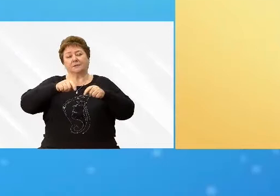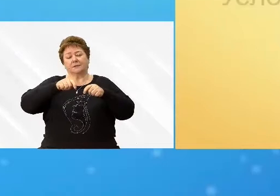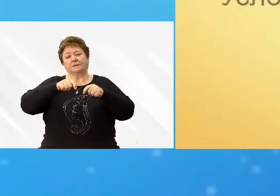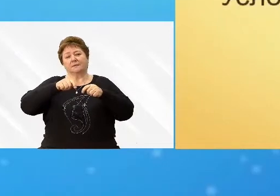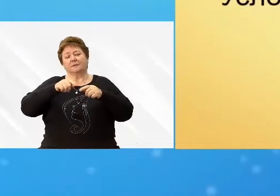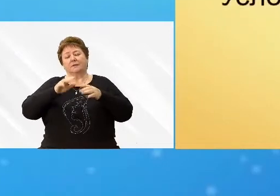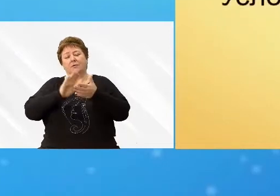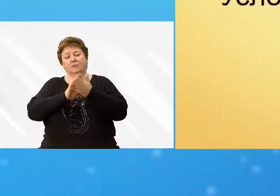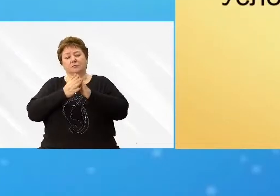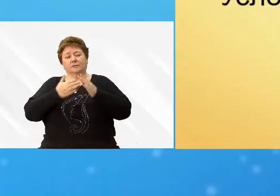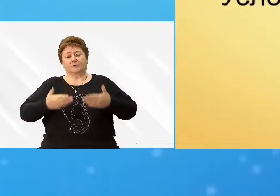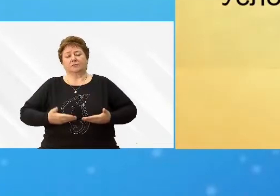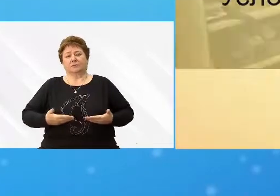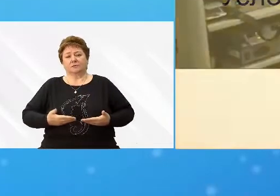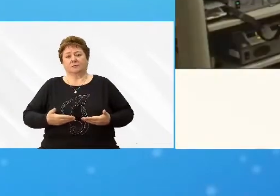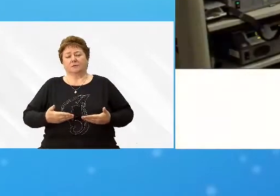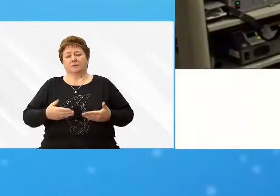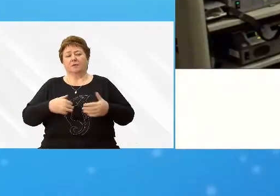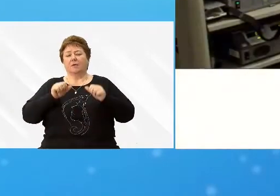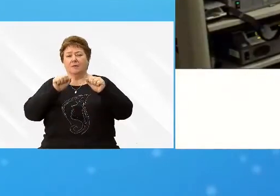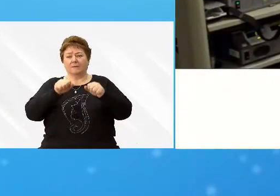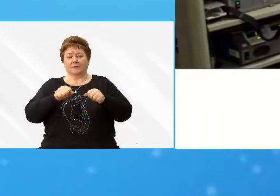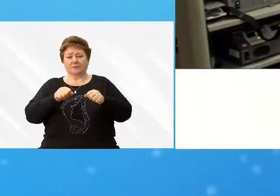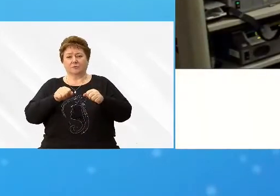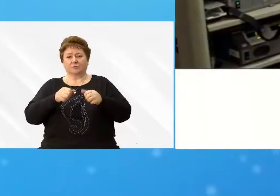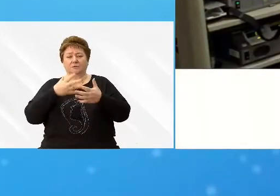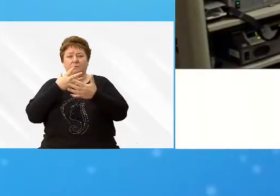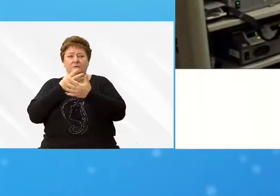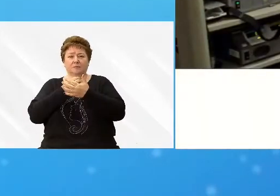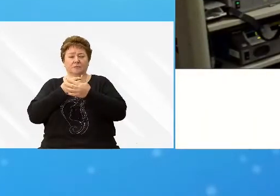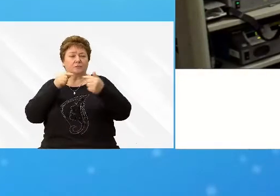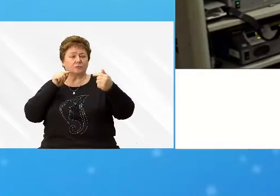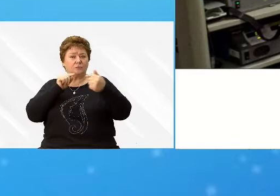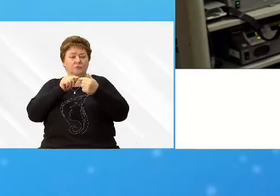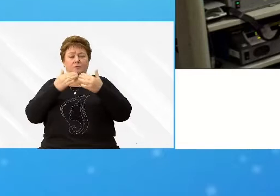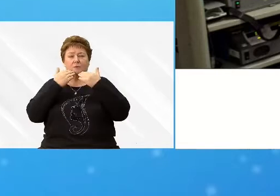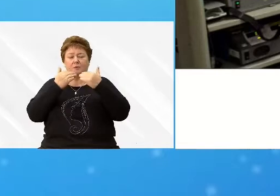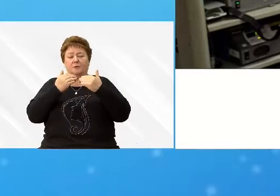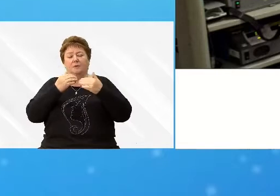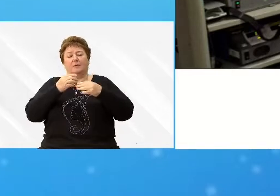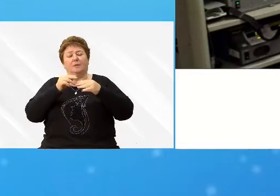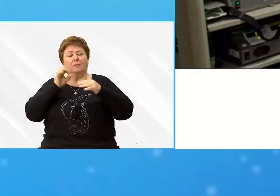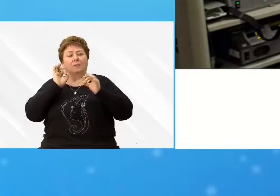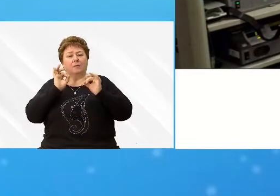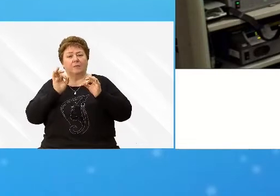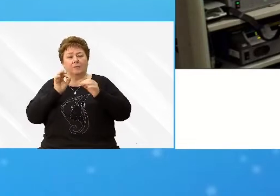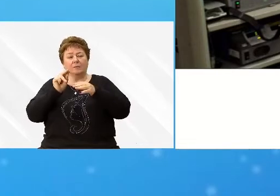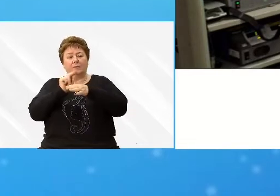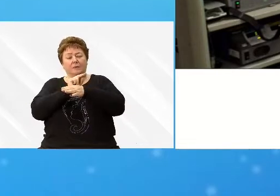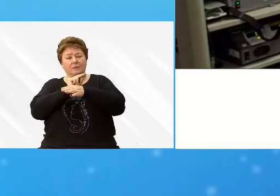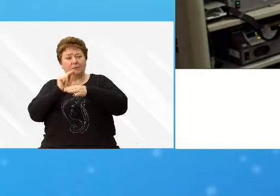условий жизни возможности своевременно обращаться за квалифицированной медицинской